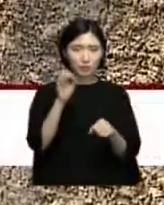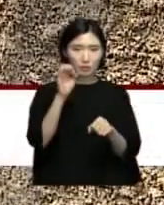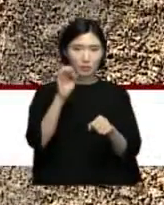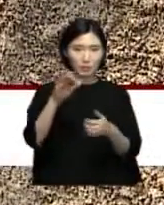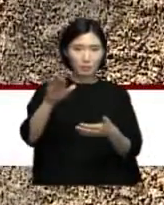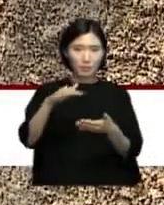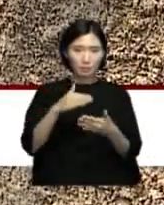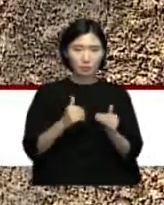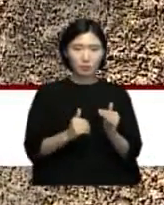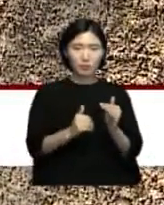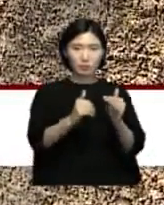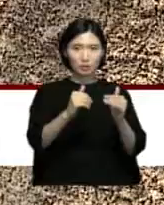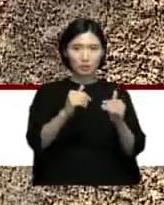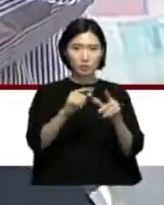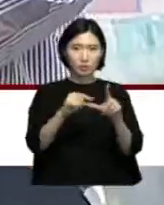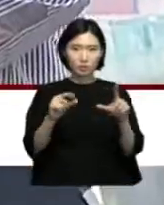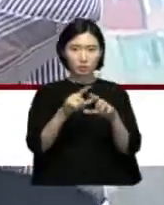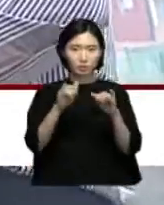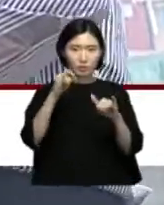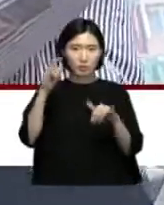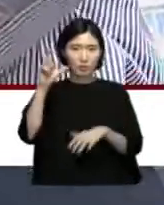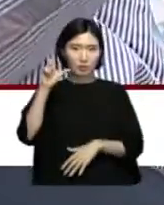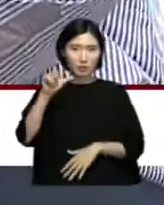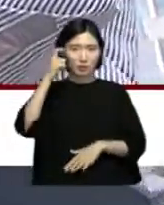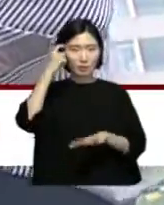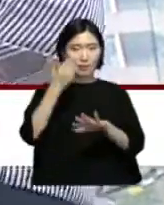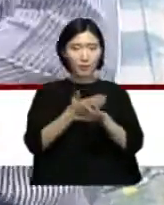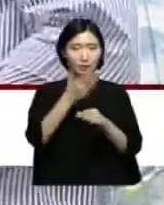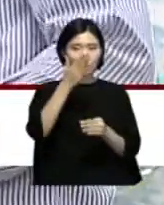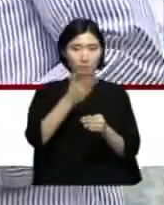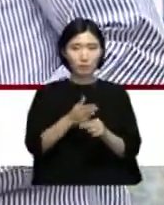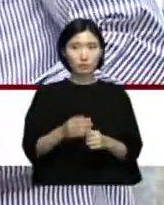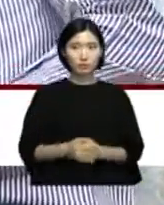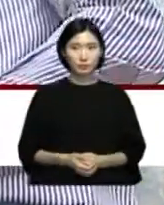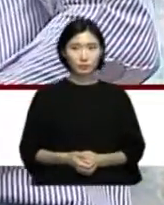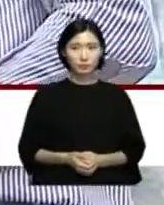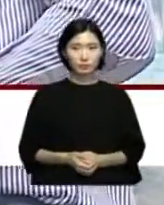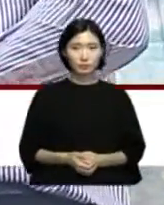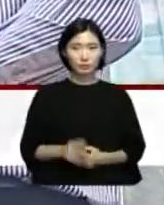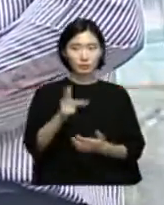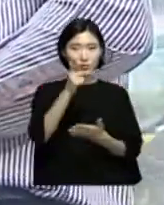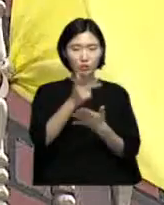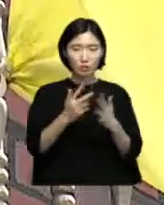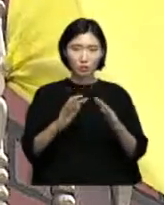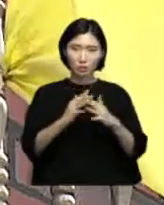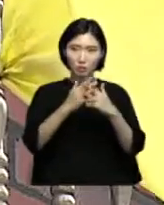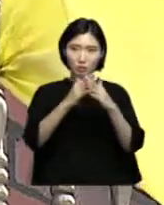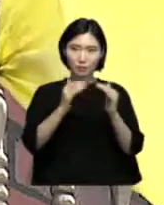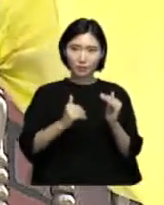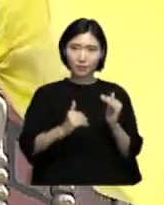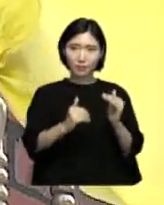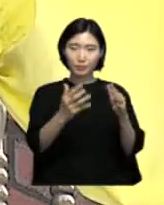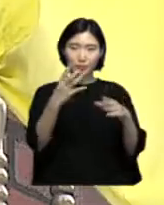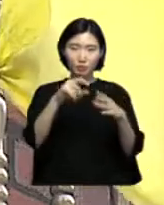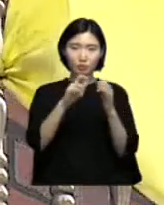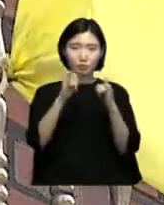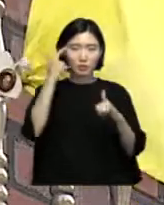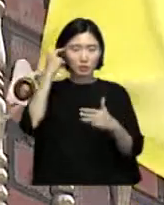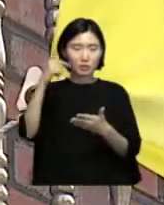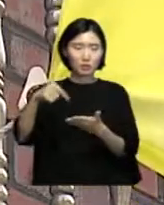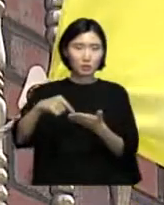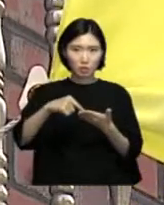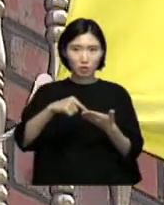여전히 일부 주민들의 거센 반대가 계속되고 있는 상황입니다. 우선 주차장 건립 과정에서 해당 주민 의견